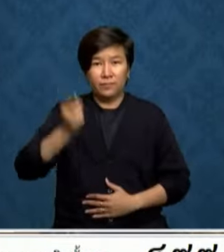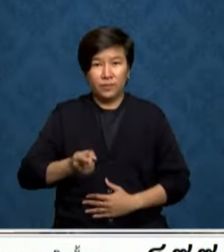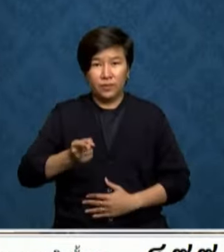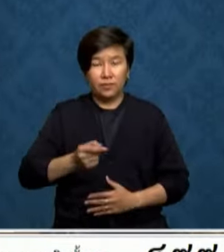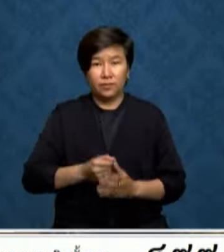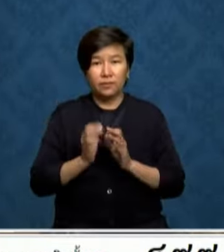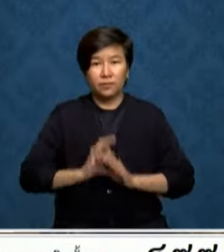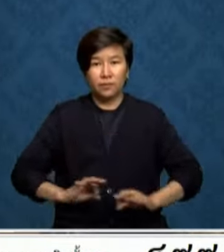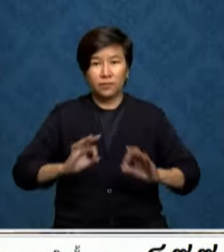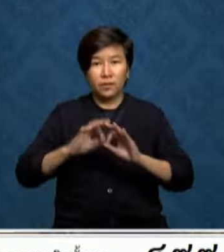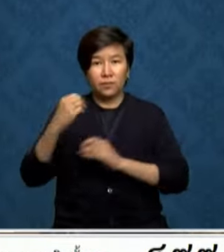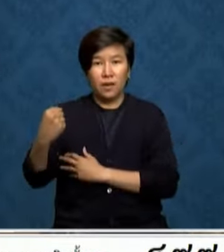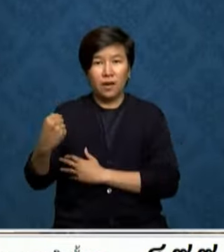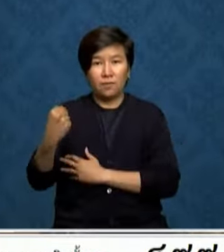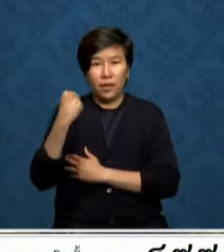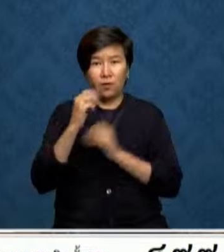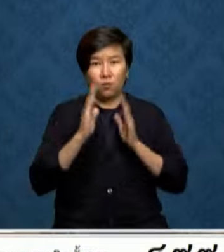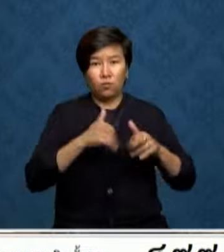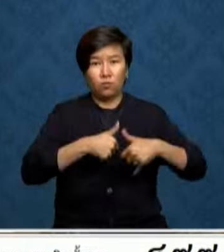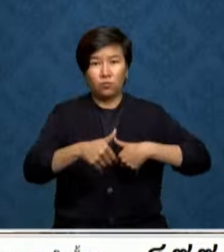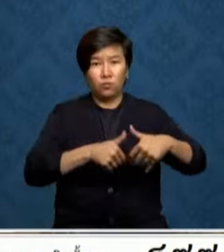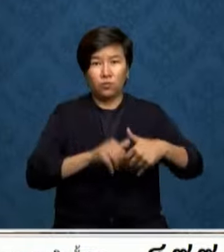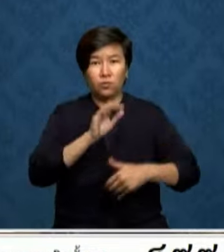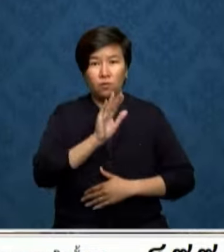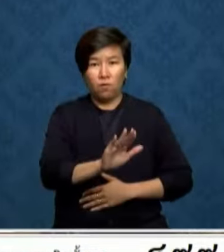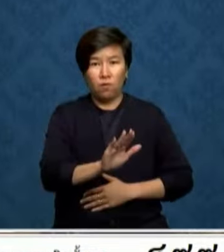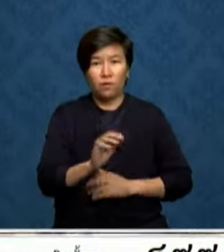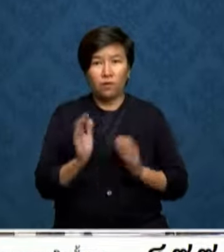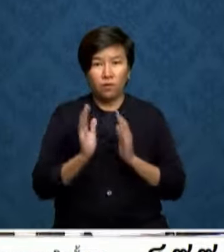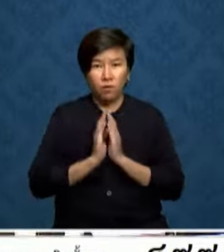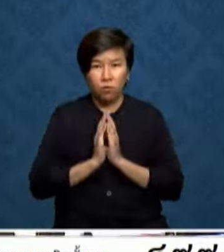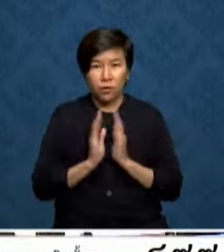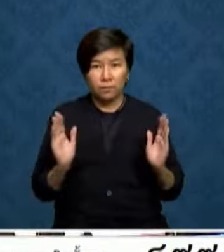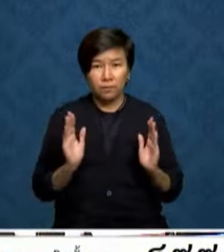ที่อำนาจสูงสุดเป็นของประชาชนครับขอบคุณครับ